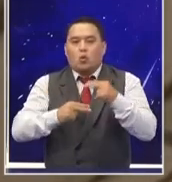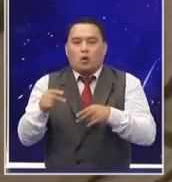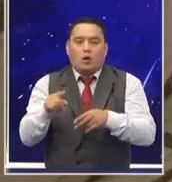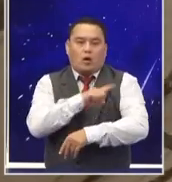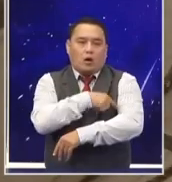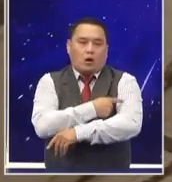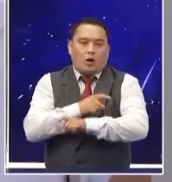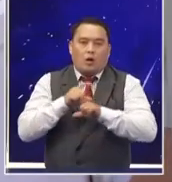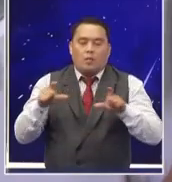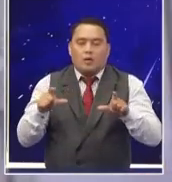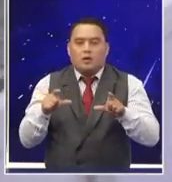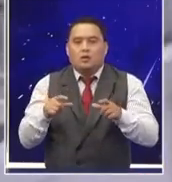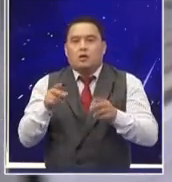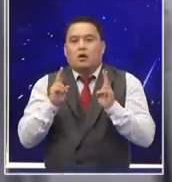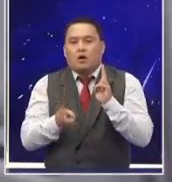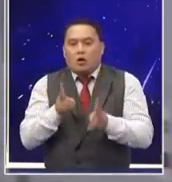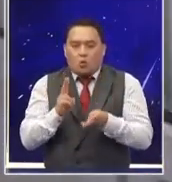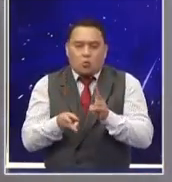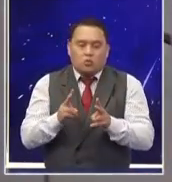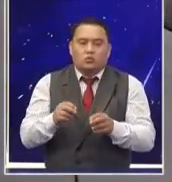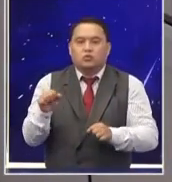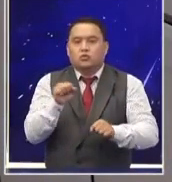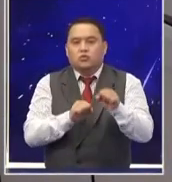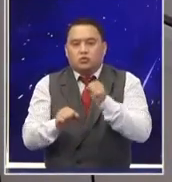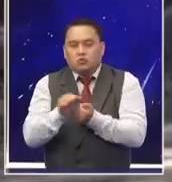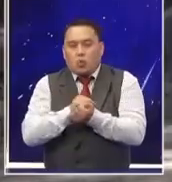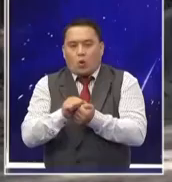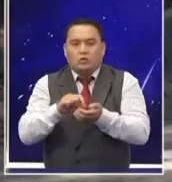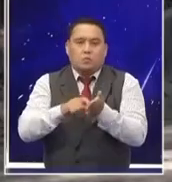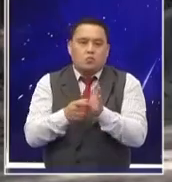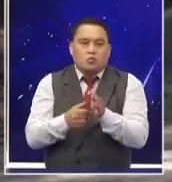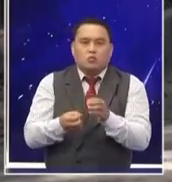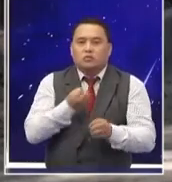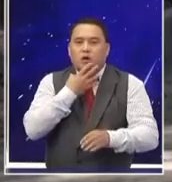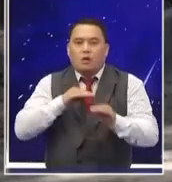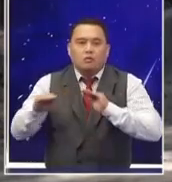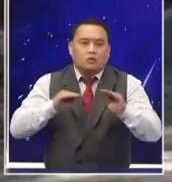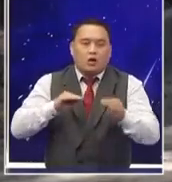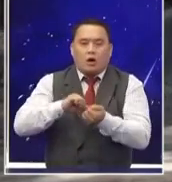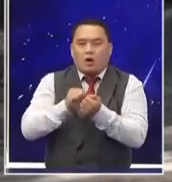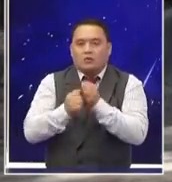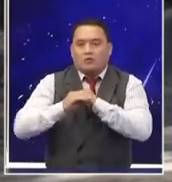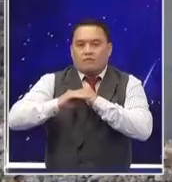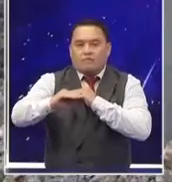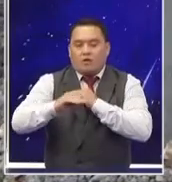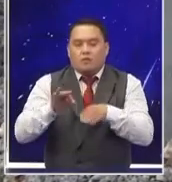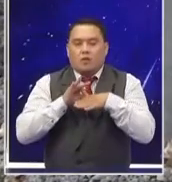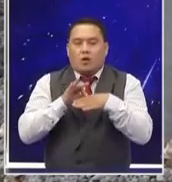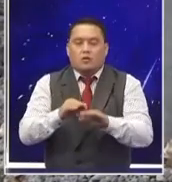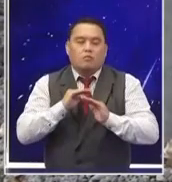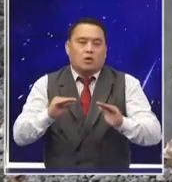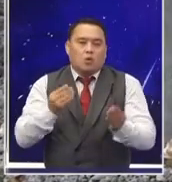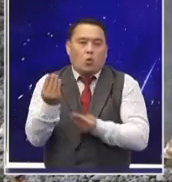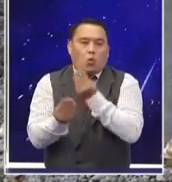аурухана ғимаратынан бөлек асхана, кір жуу нысандары да енген. Аула маңы безендіріліп, асфальтталмақ. Жобаның ішіне